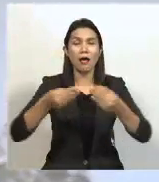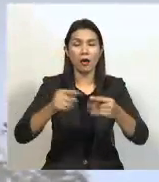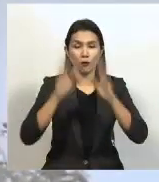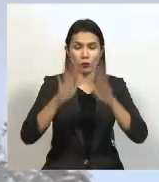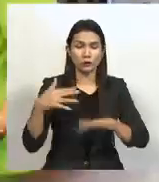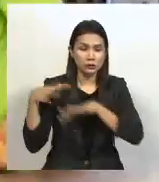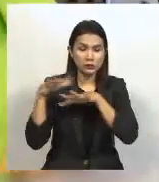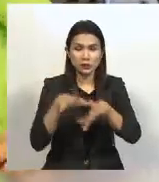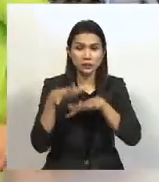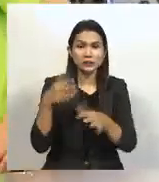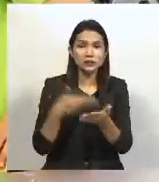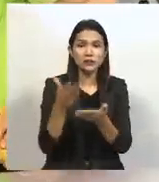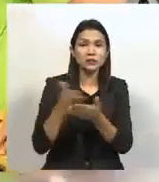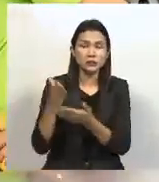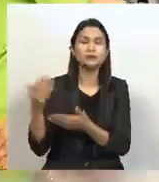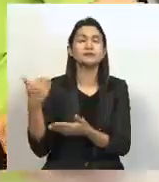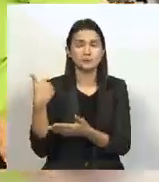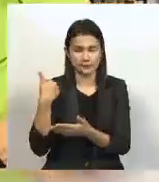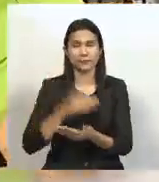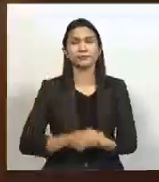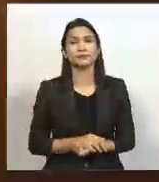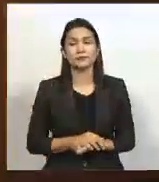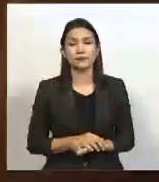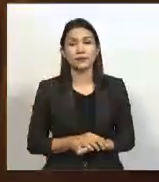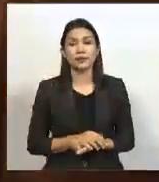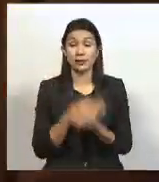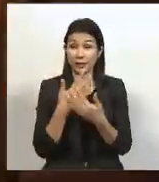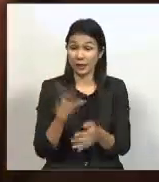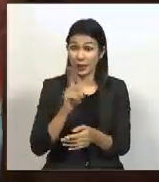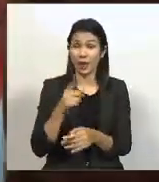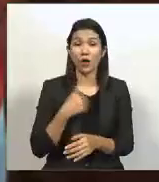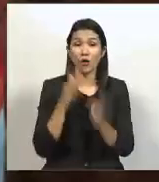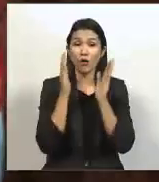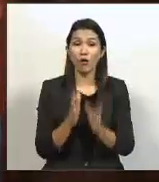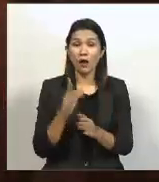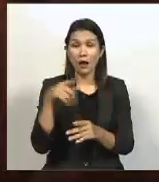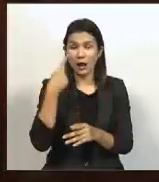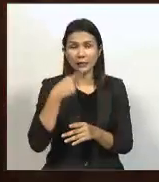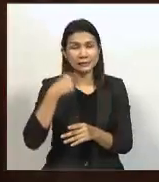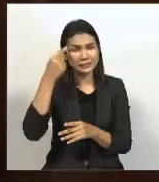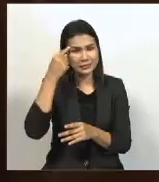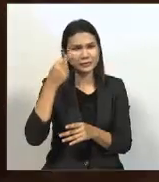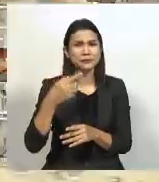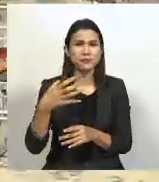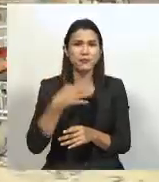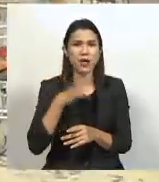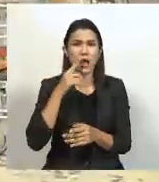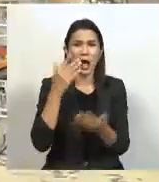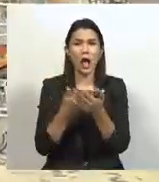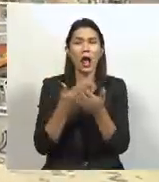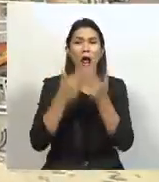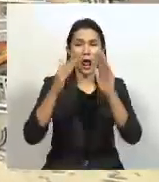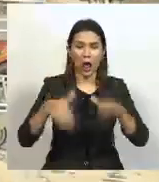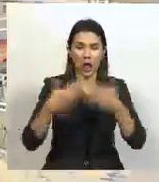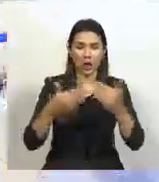กำลังซื้อการกระจายไปยังร้านค้ารายย่อยด้วยครับ แน่นอนนะคะสำหรับคนที่ตั้งเป้าว่าไม่อยากให้รายได้ตรง